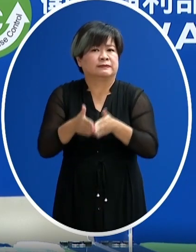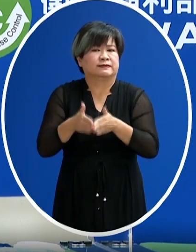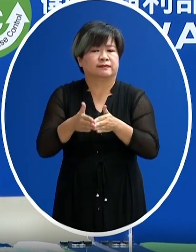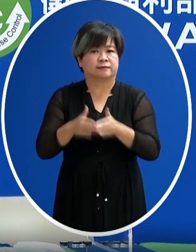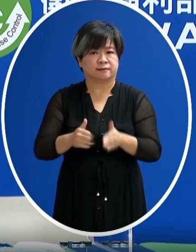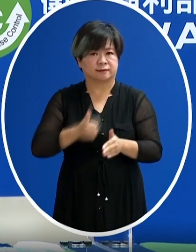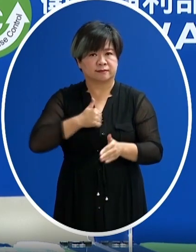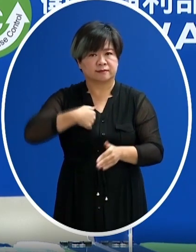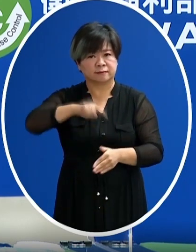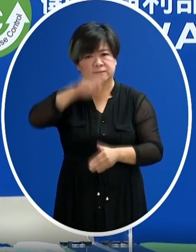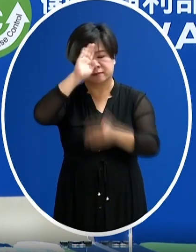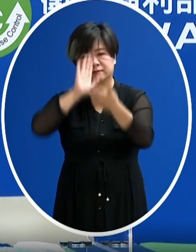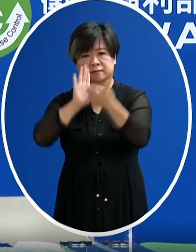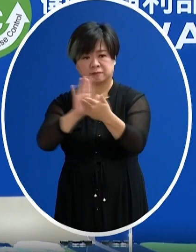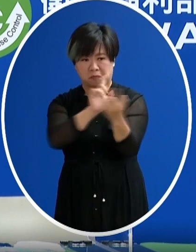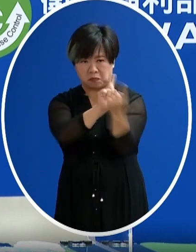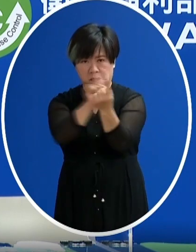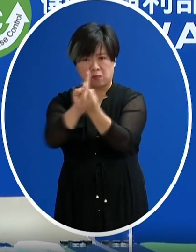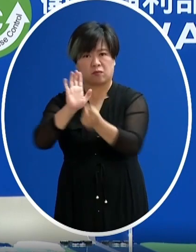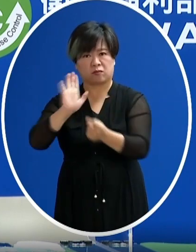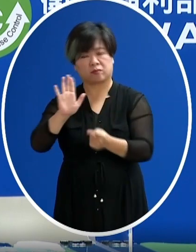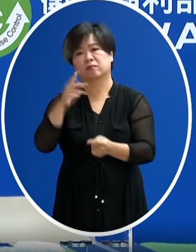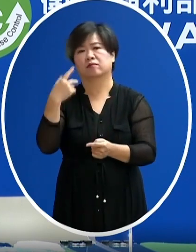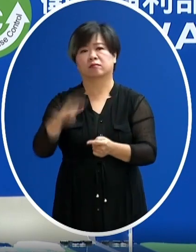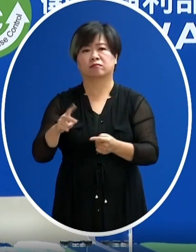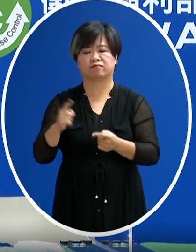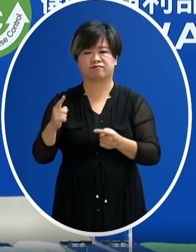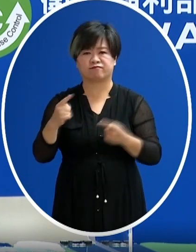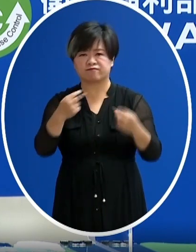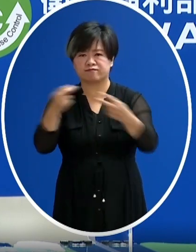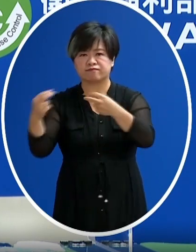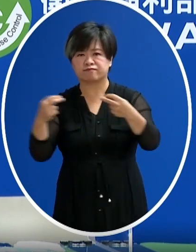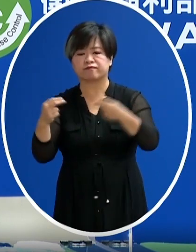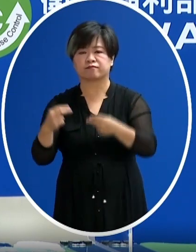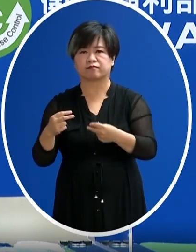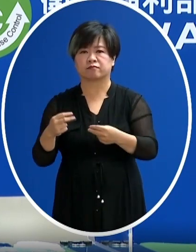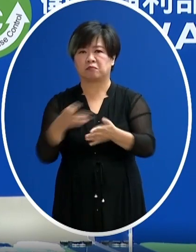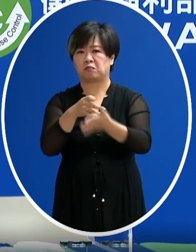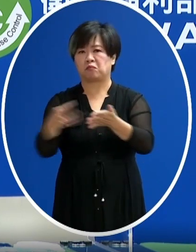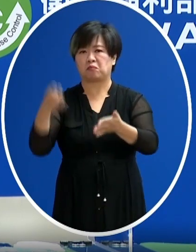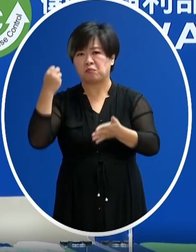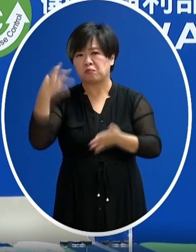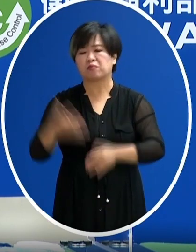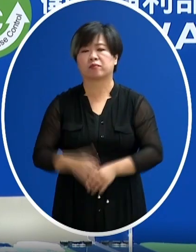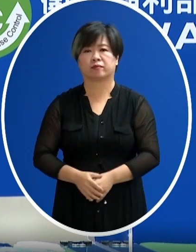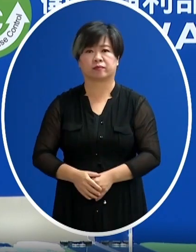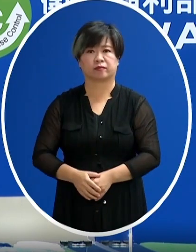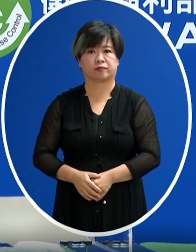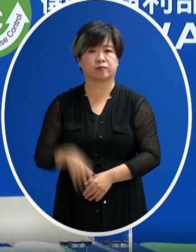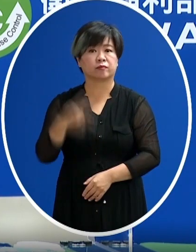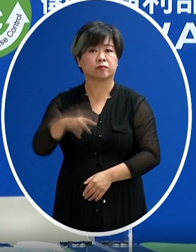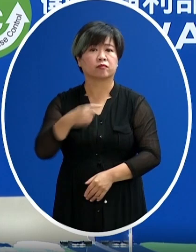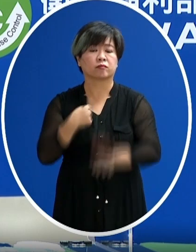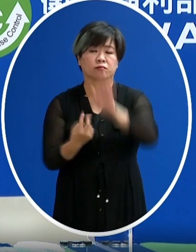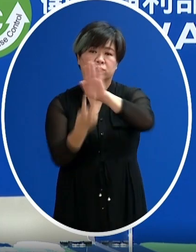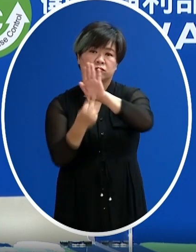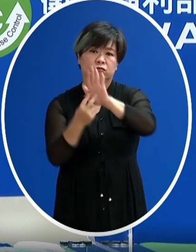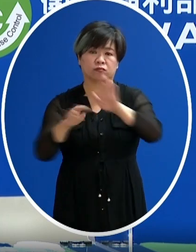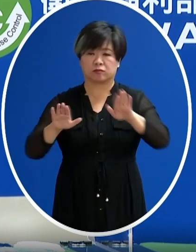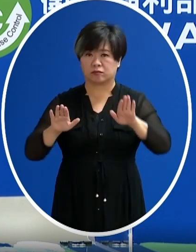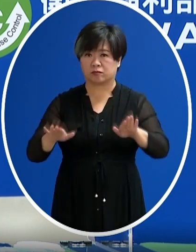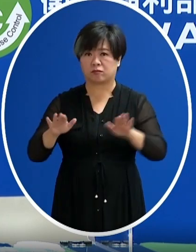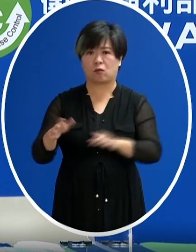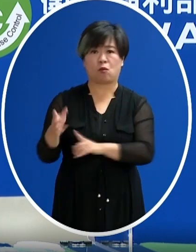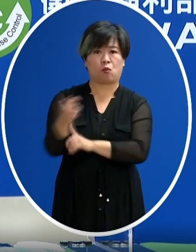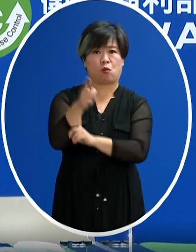实际从事防疫工作的人员再做一些调整。那另外我也一并说明，目前